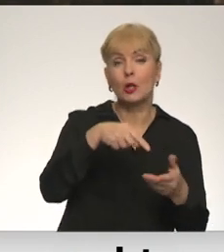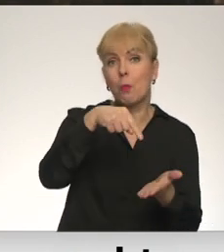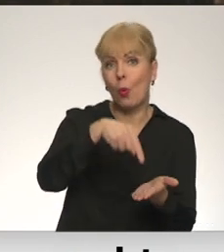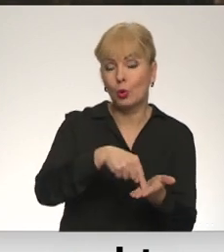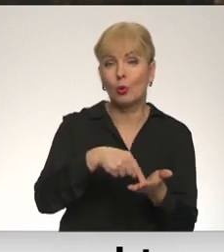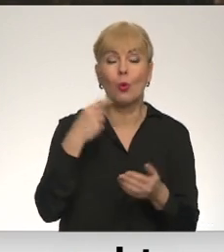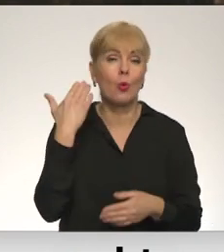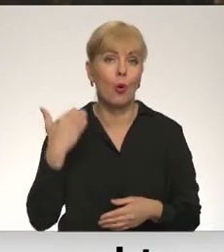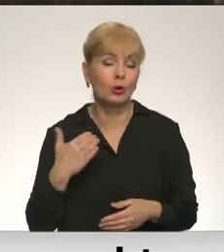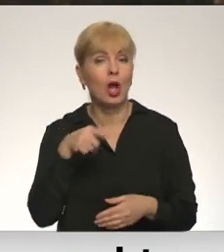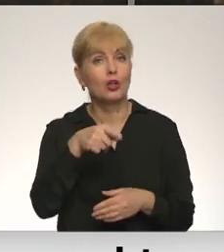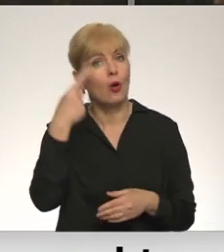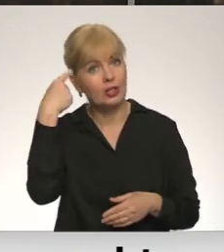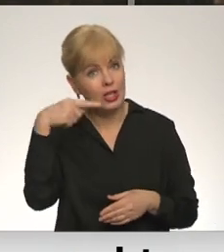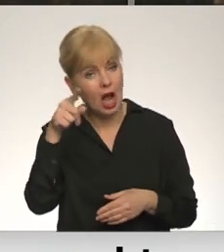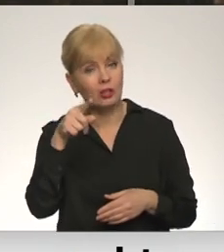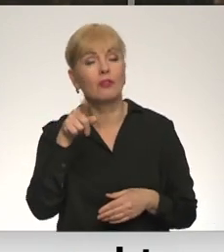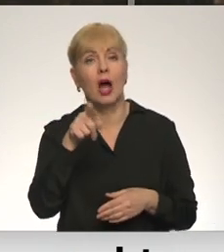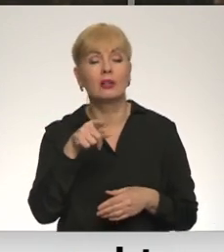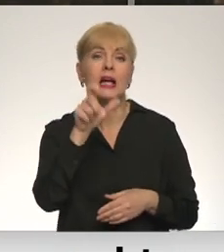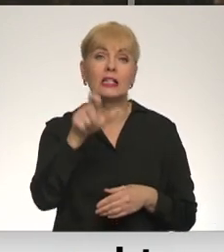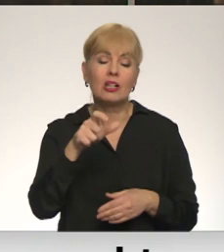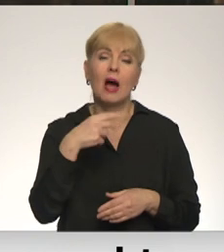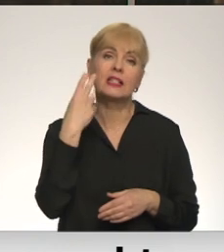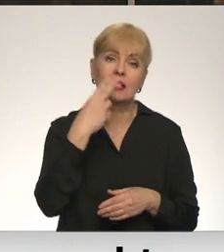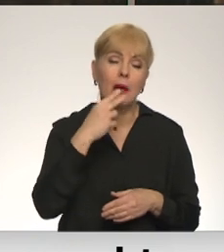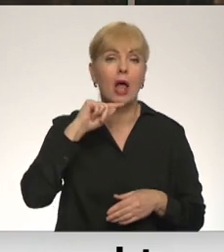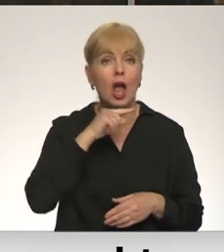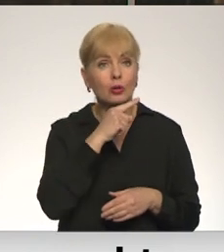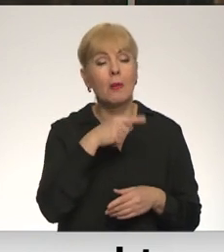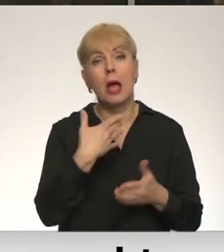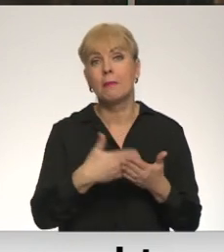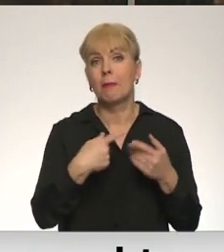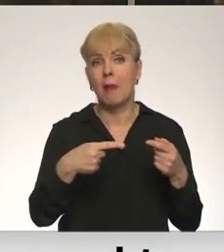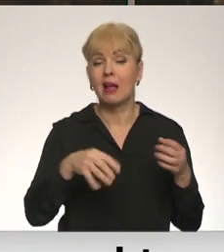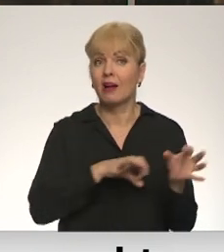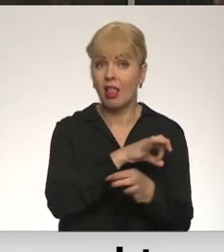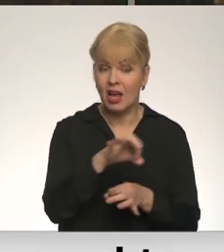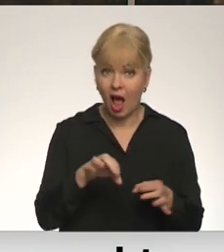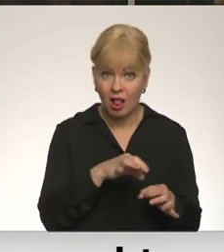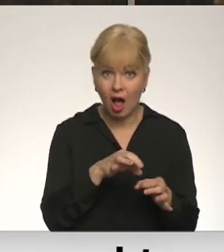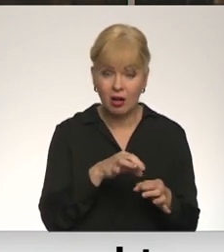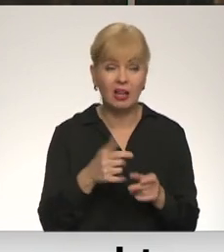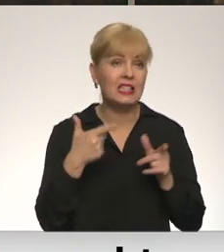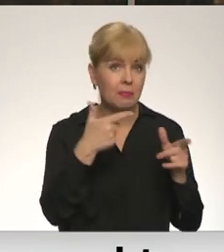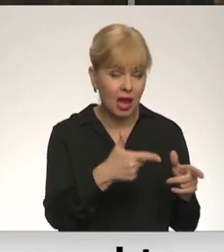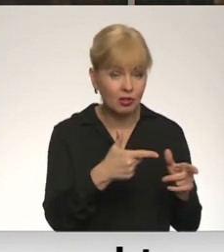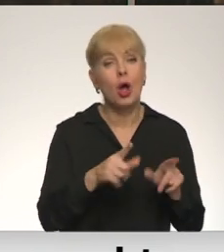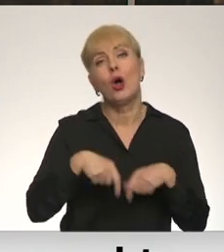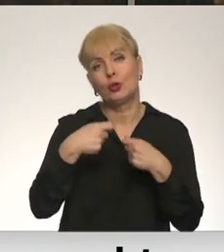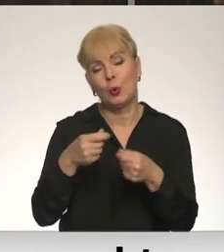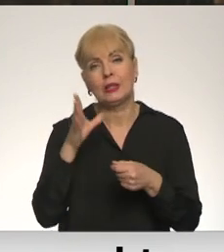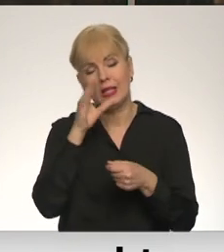Šāda iniciatīva rosina cilvēkus saimniekot ekonomiskāk, un materiāliem, kas kādam kļuvuši lieki un iespējams nonāktu mēslēnē, dod iespēju